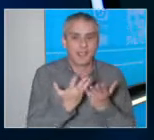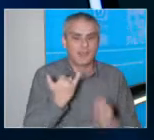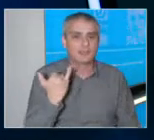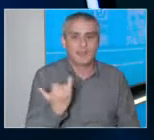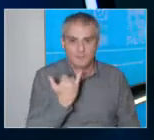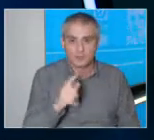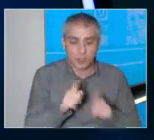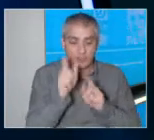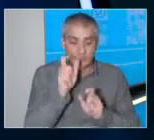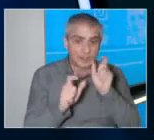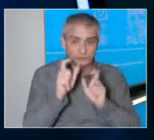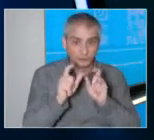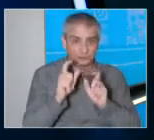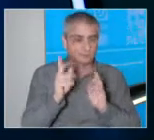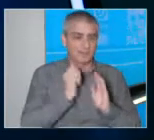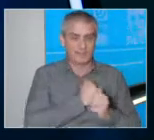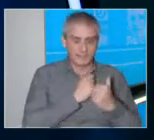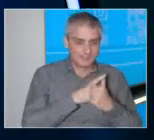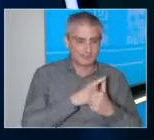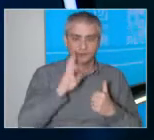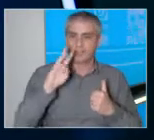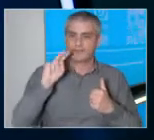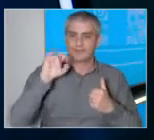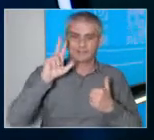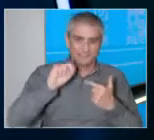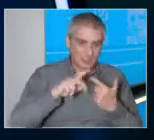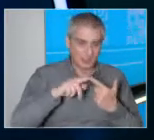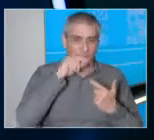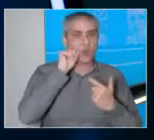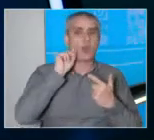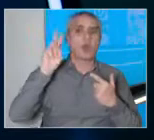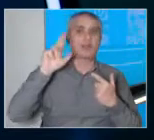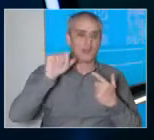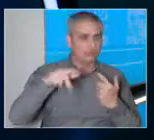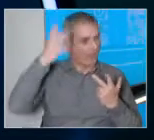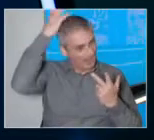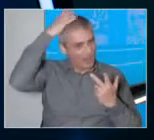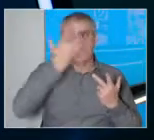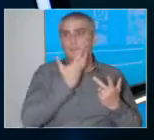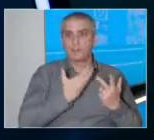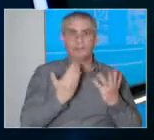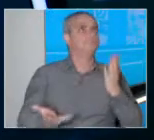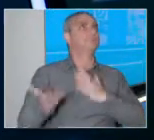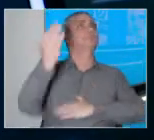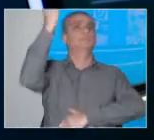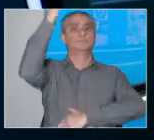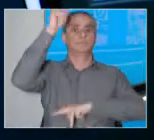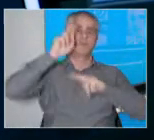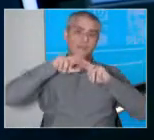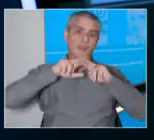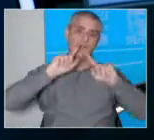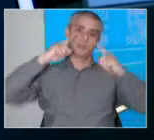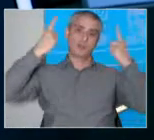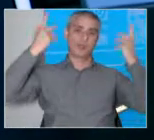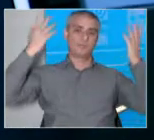שתמיד אותם אנשים אמוניים, שי ניצן, רוני אלשיך, אפילו מנדלבליט, עולים לגדולה, נמצאים למעלה, ואז הם